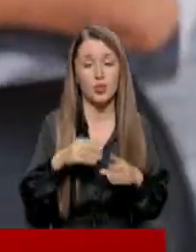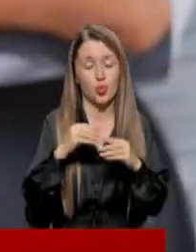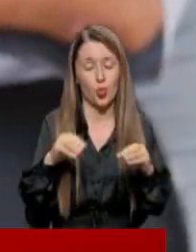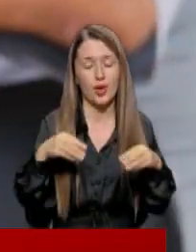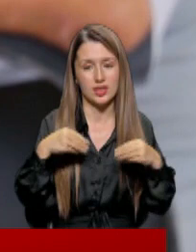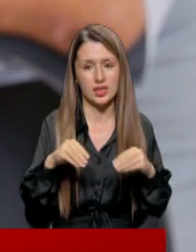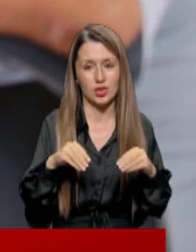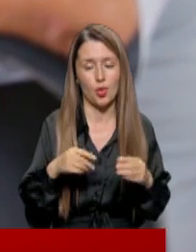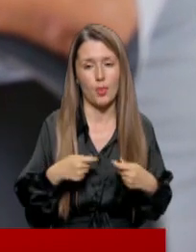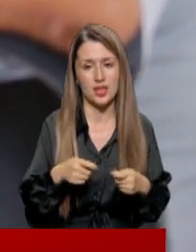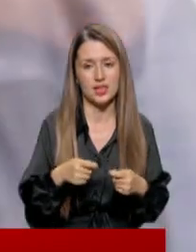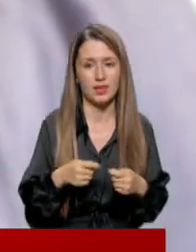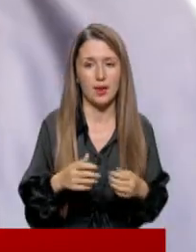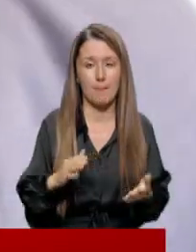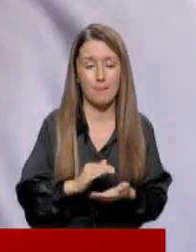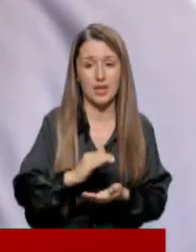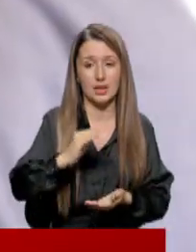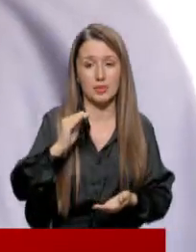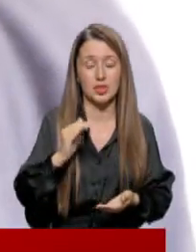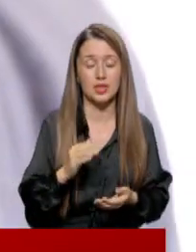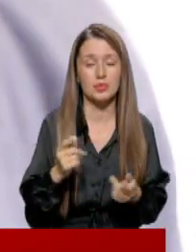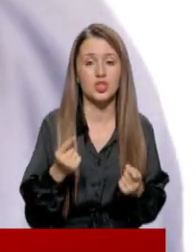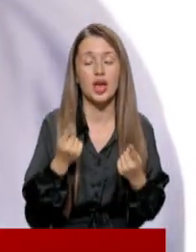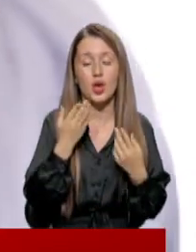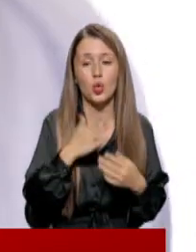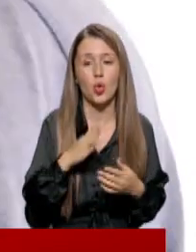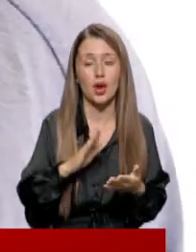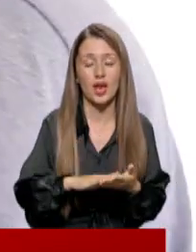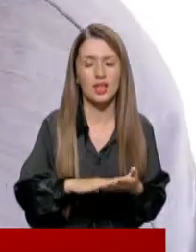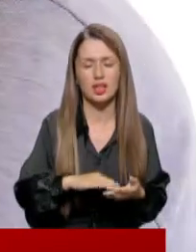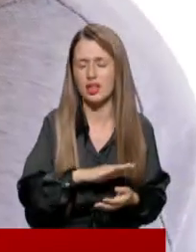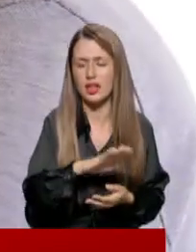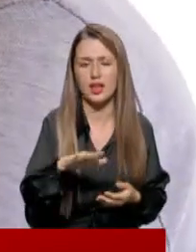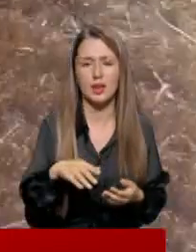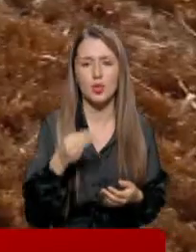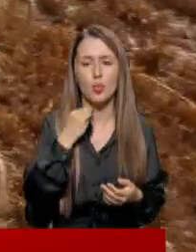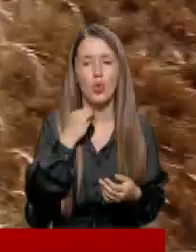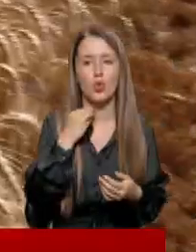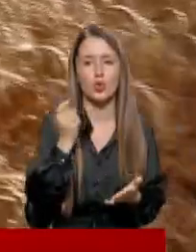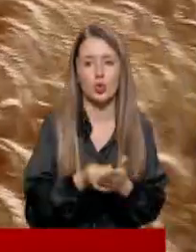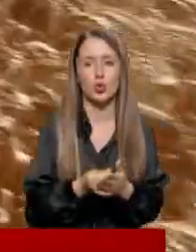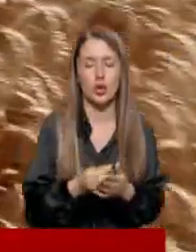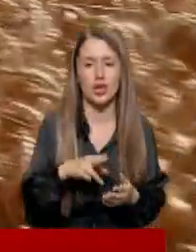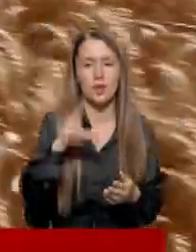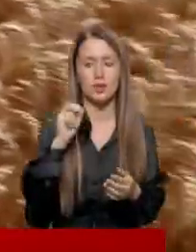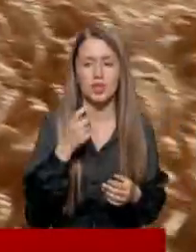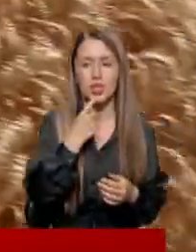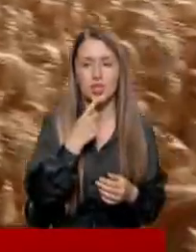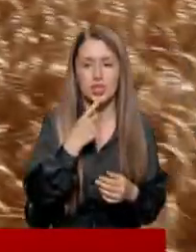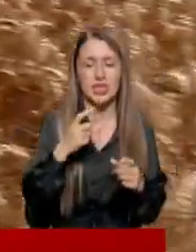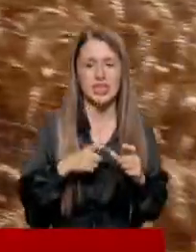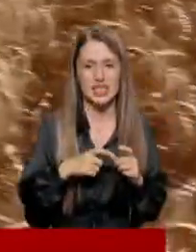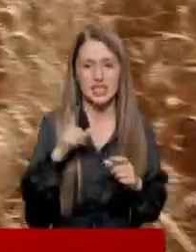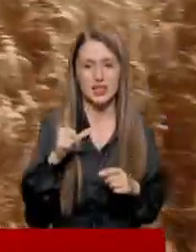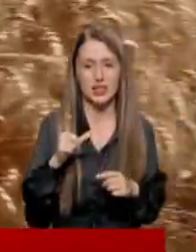toprağını satıyor masrafa. Birikmiş diye bir şey kalmadı çünkü. Eldeki avuçtaki borca gidiyor. 70 yaşındaki Silivrili